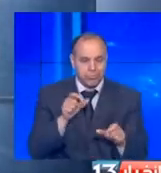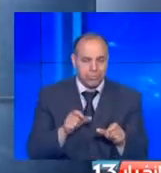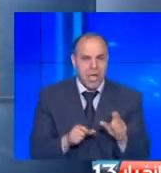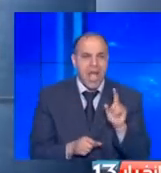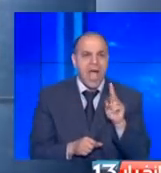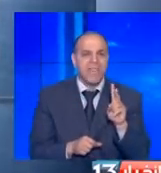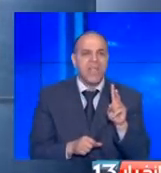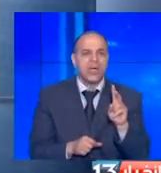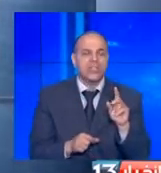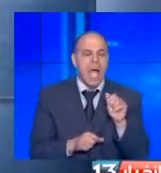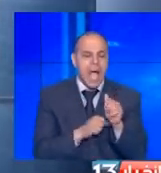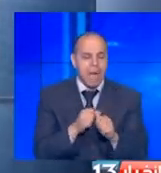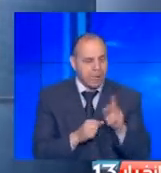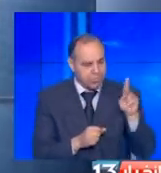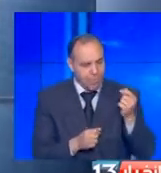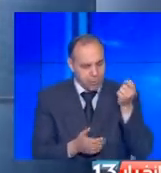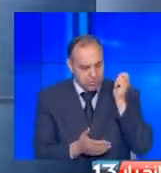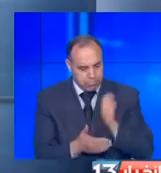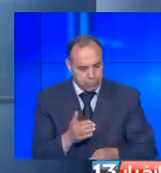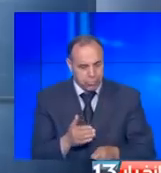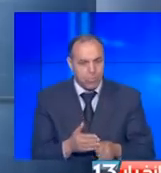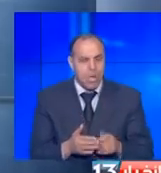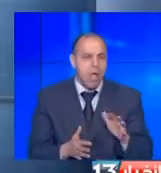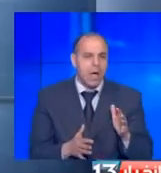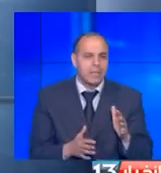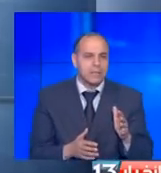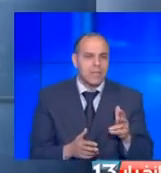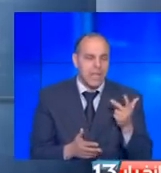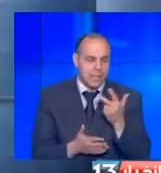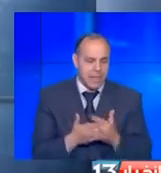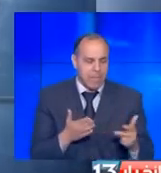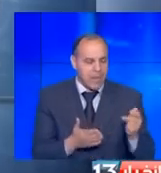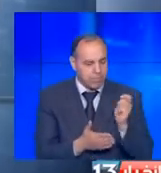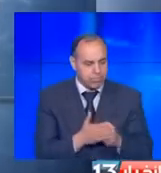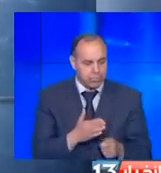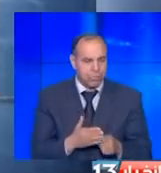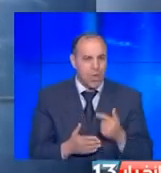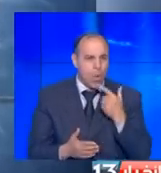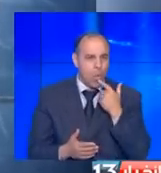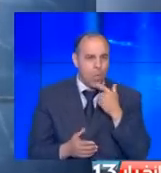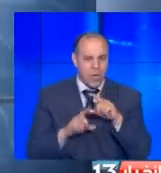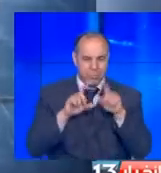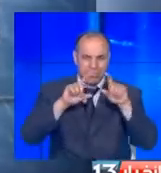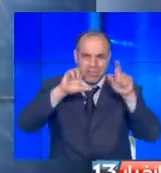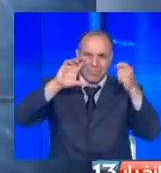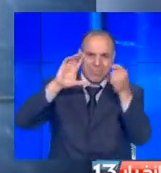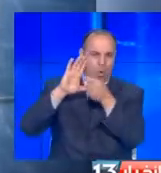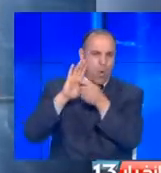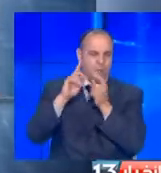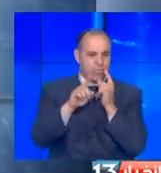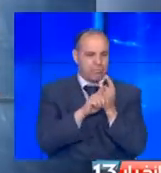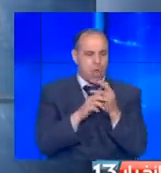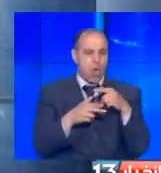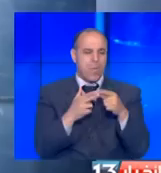لاثني عشر شهرا مع خطية مالية قدرها 3000 دينار على خلفية اللافتة المرفوعة خلال لقاء